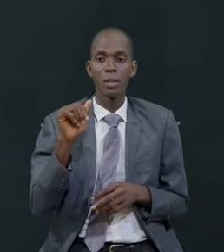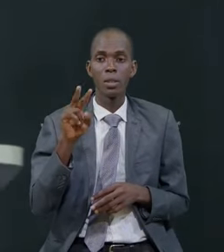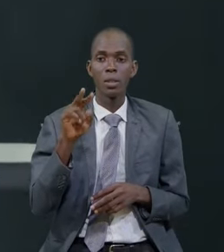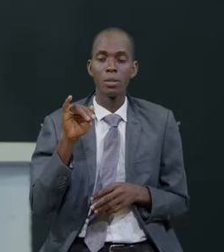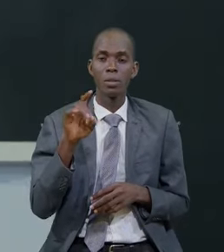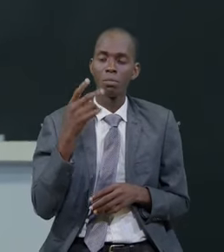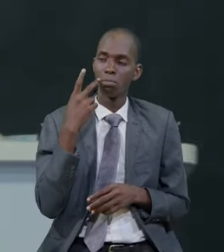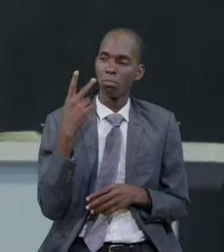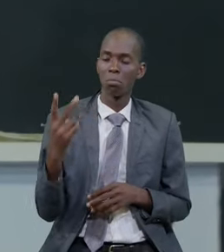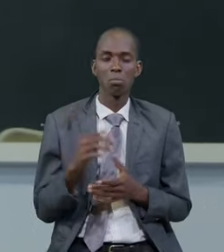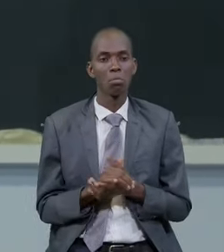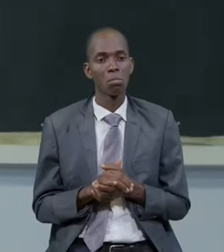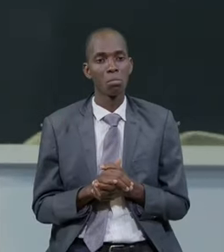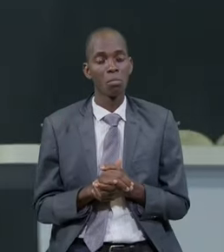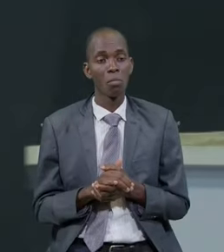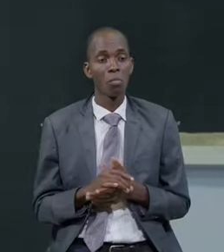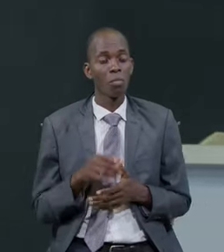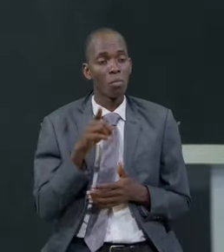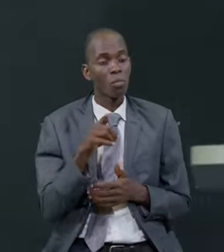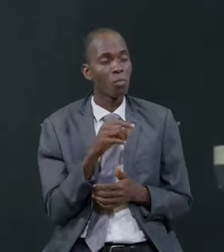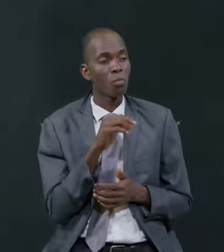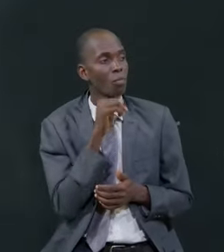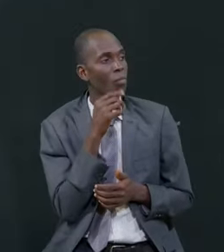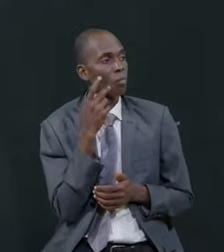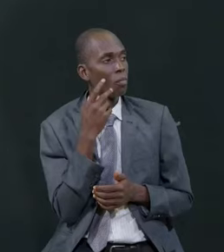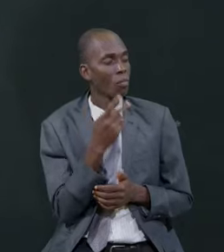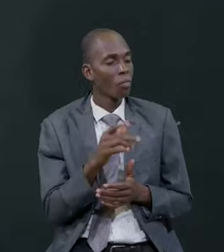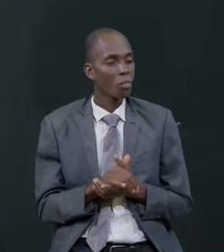Tu ne vas pas voir qu'il est capable.